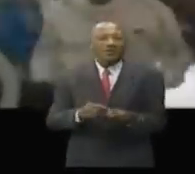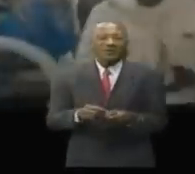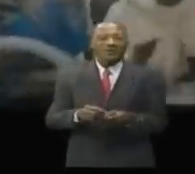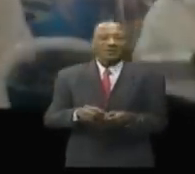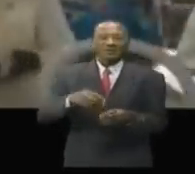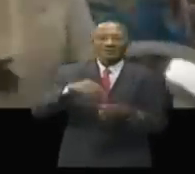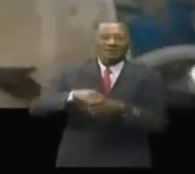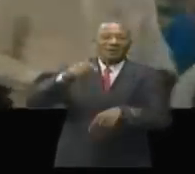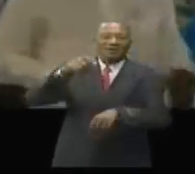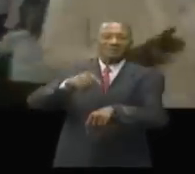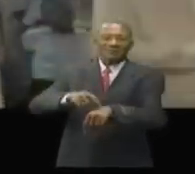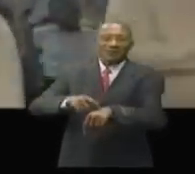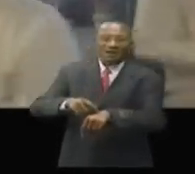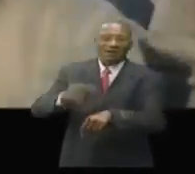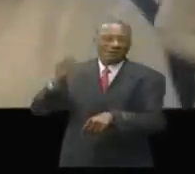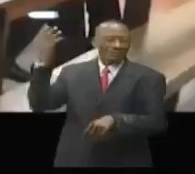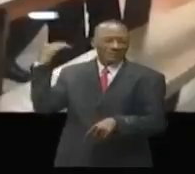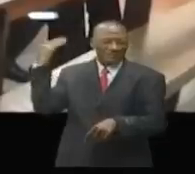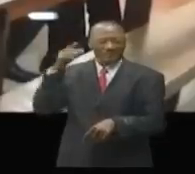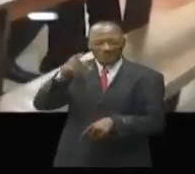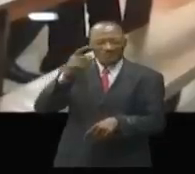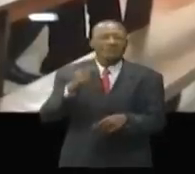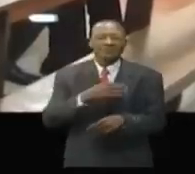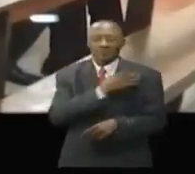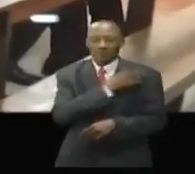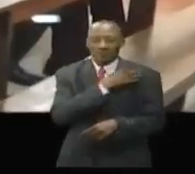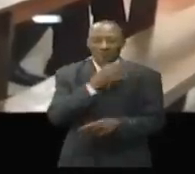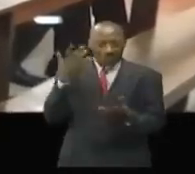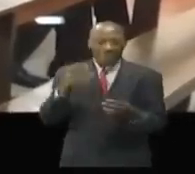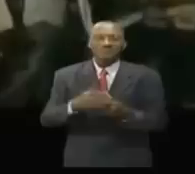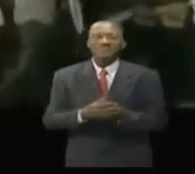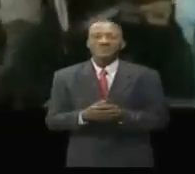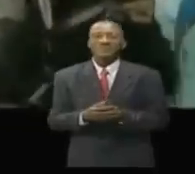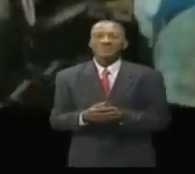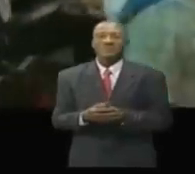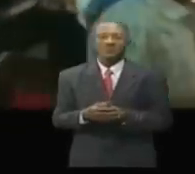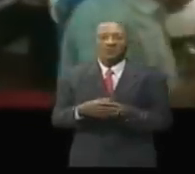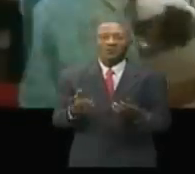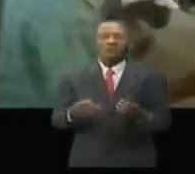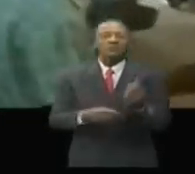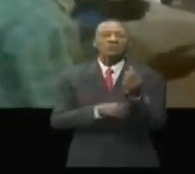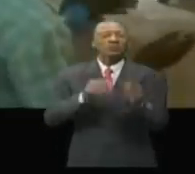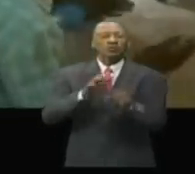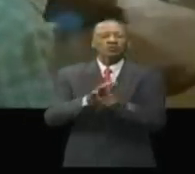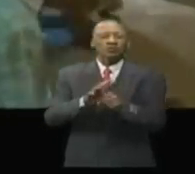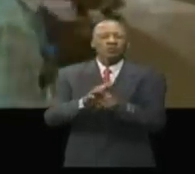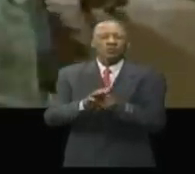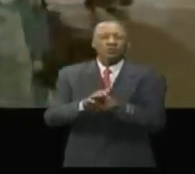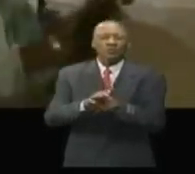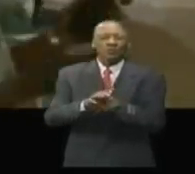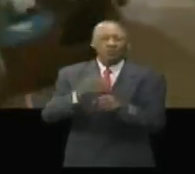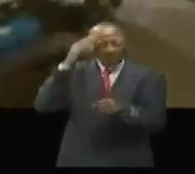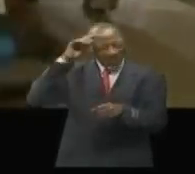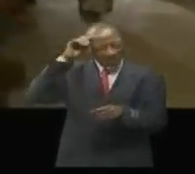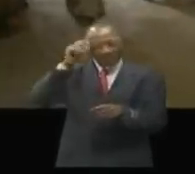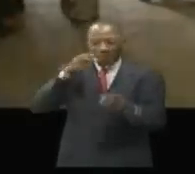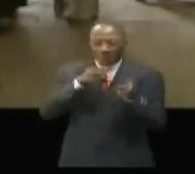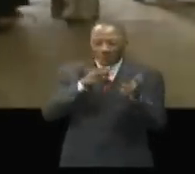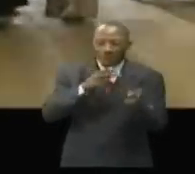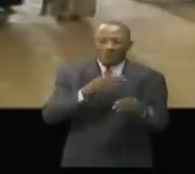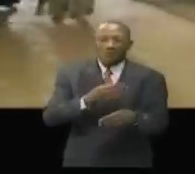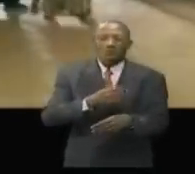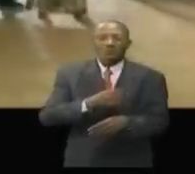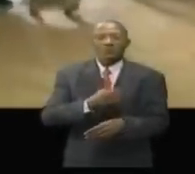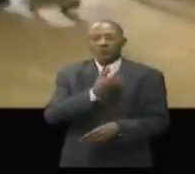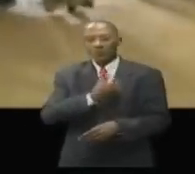Mbujimayi, dans le Kasaï oriental. Grâce à Kayembe, combattant de l'UDPS, a marqué de son vivant dans le parti cher